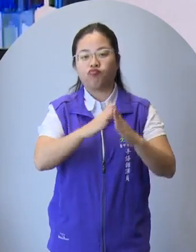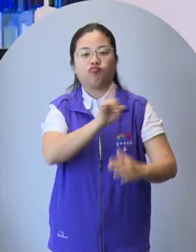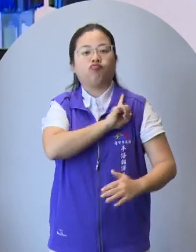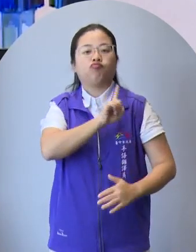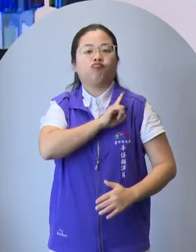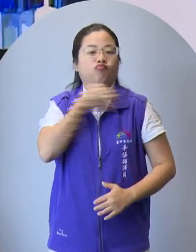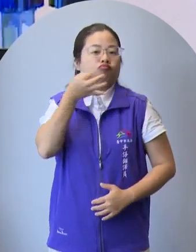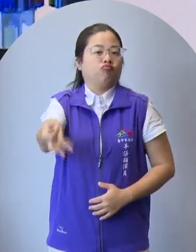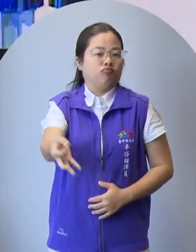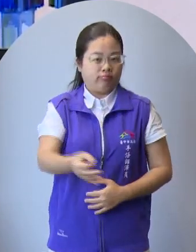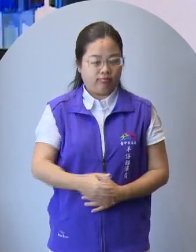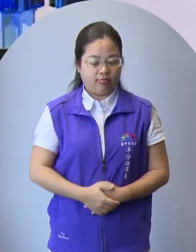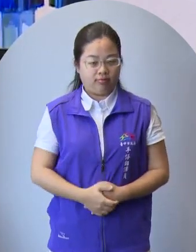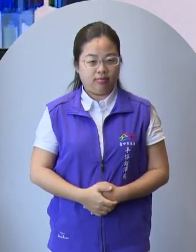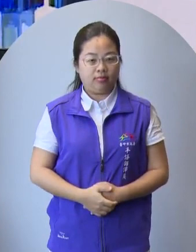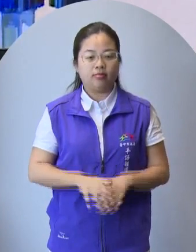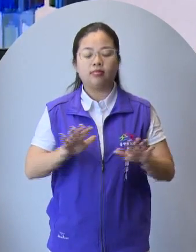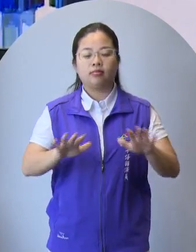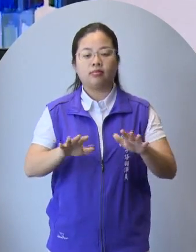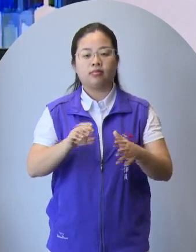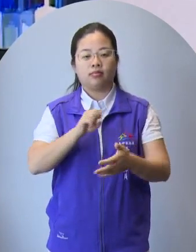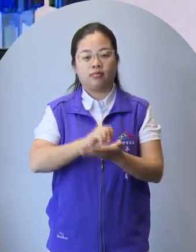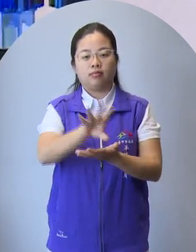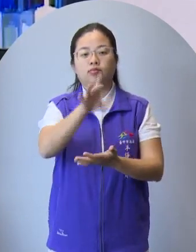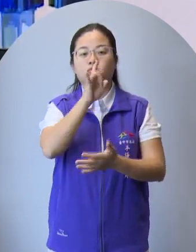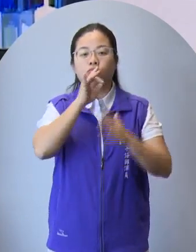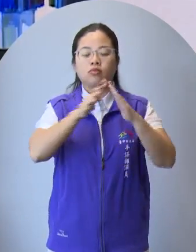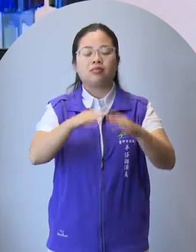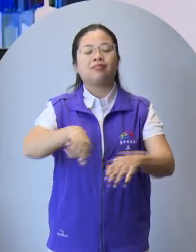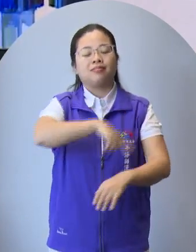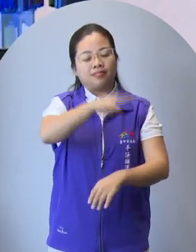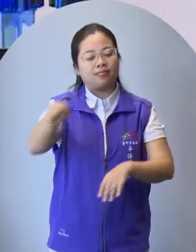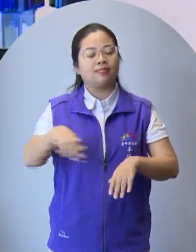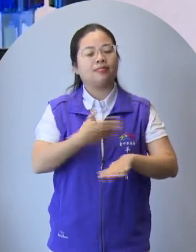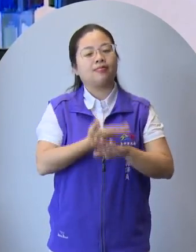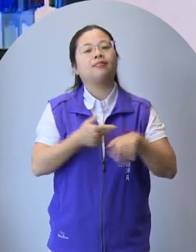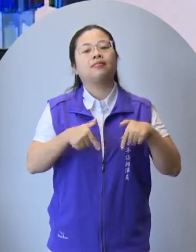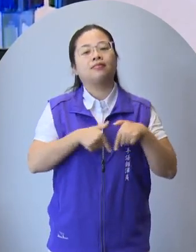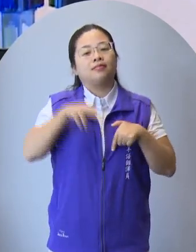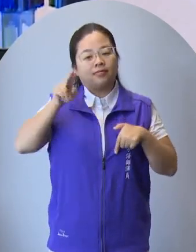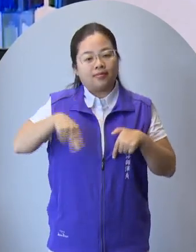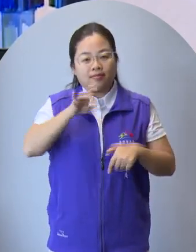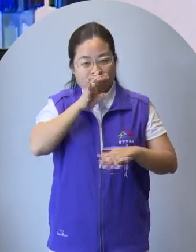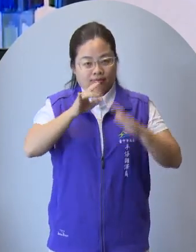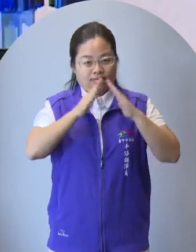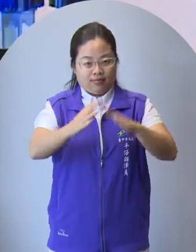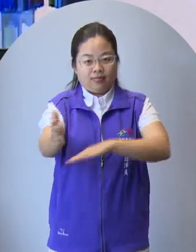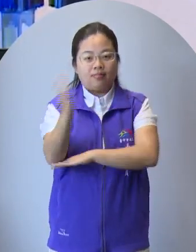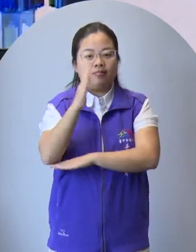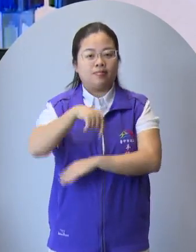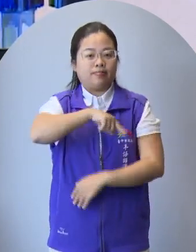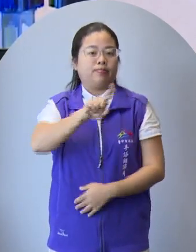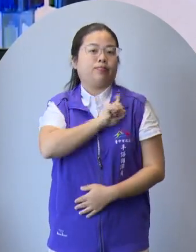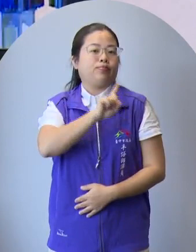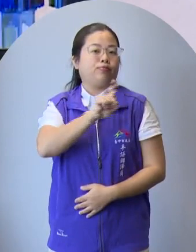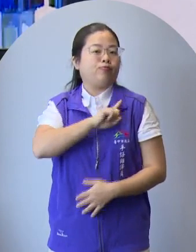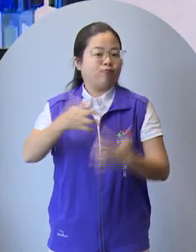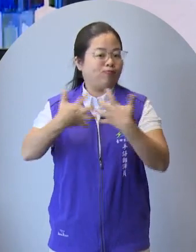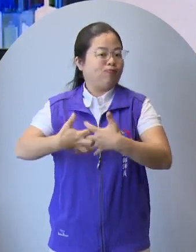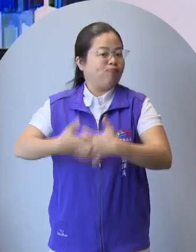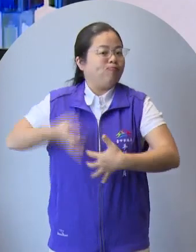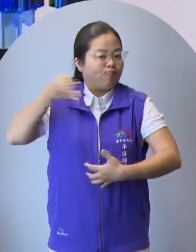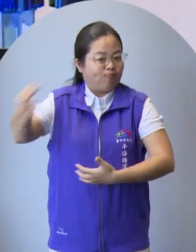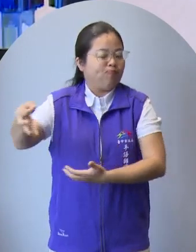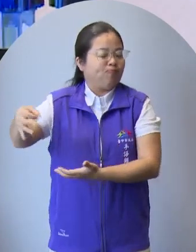西，所以跟市民朋友报告的就是大家可以放心，那因为台中市政府我们自己有检验的仪器